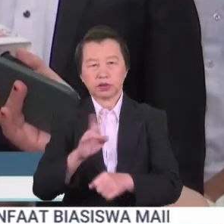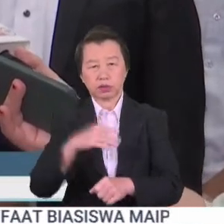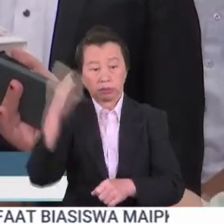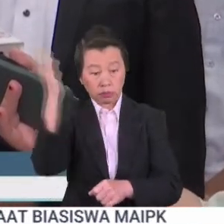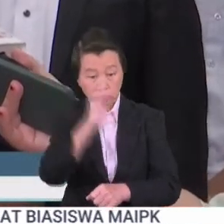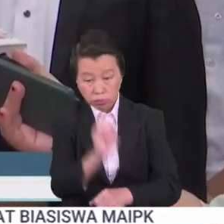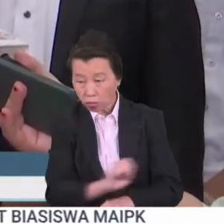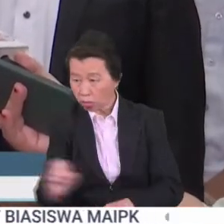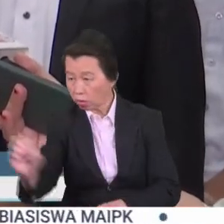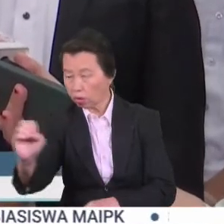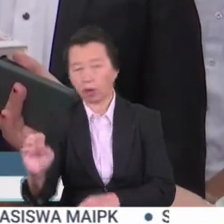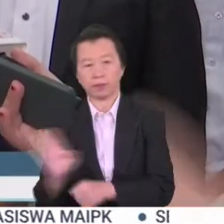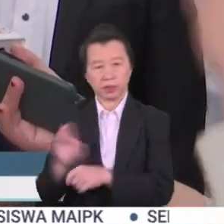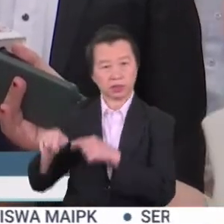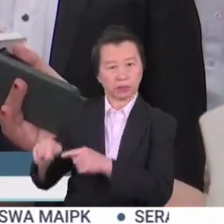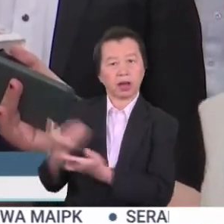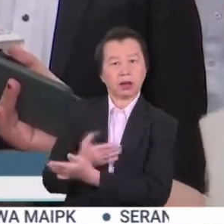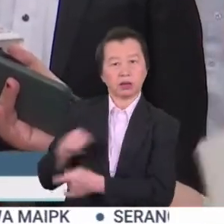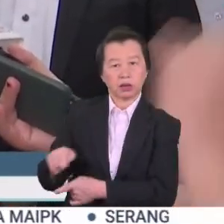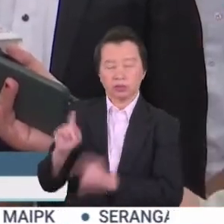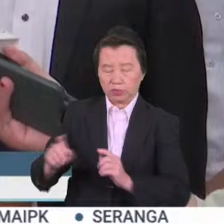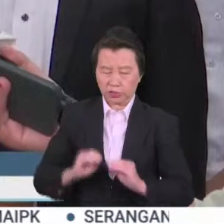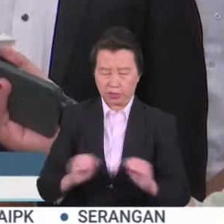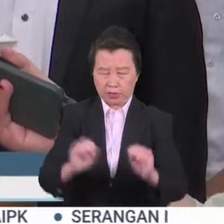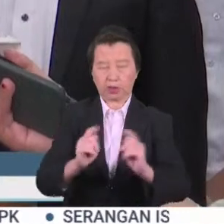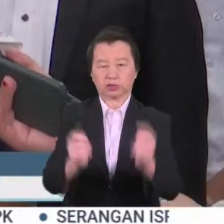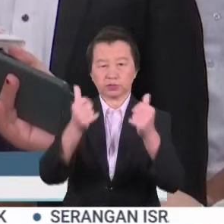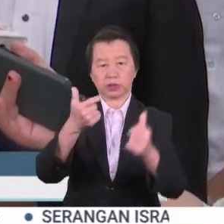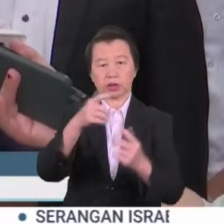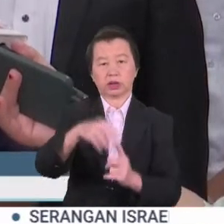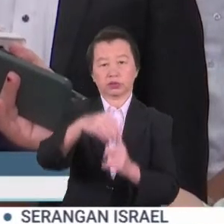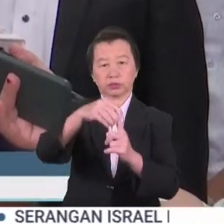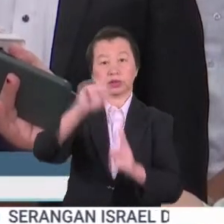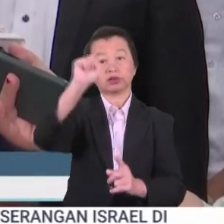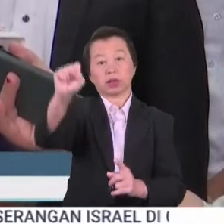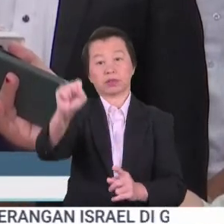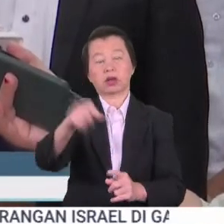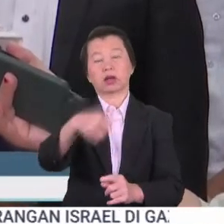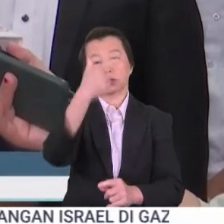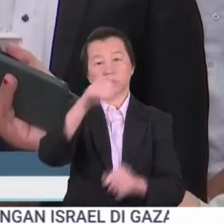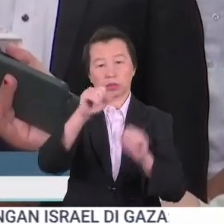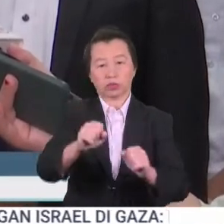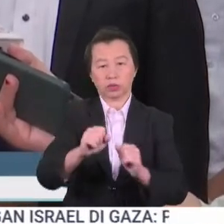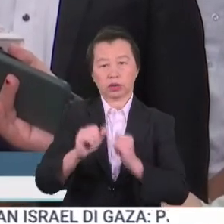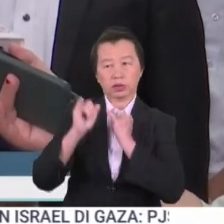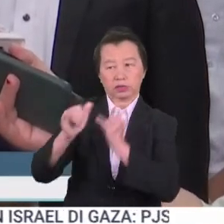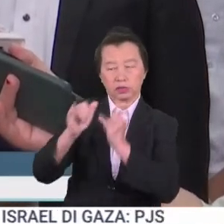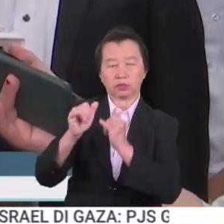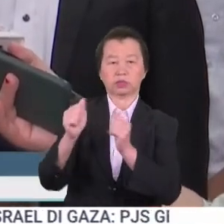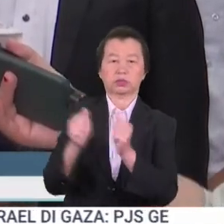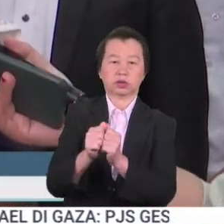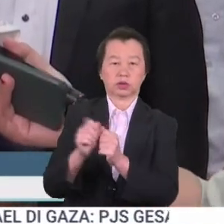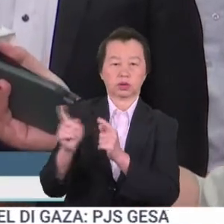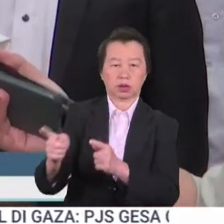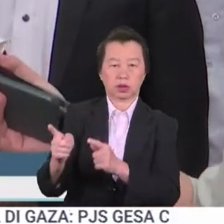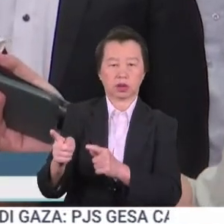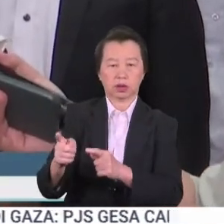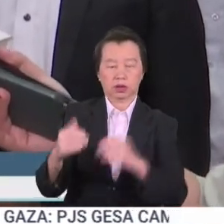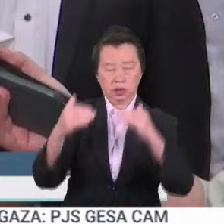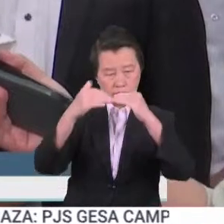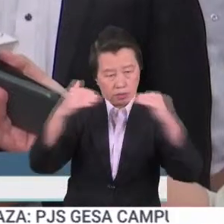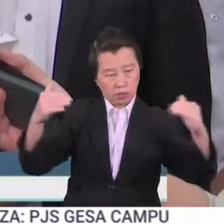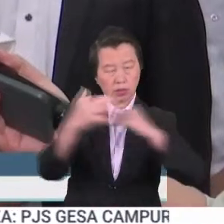kita supaya kita kena bergerak cepat terutama Sabah ini supaya kita boleh sama dengan Pa dengan garis